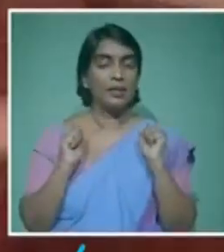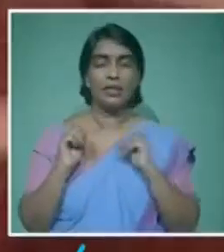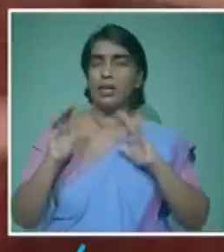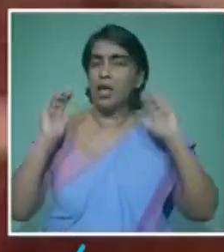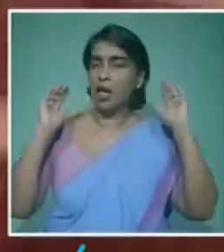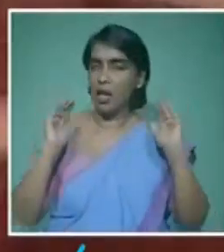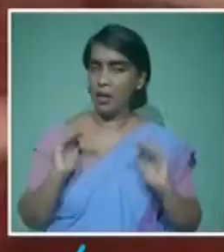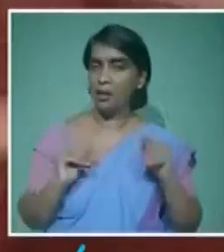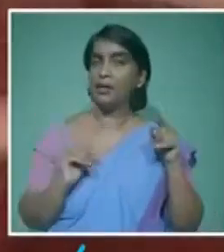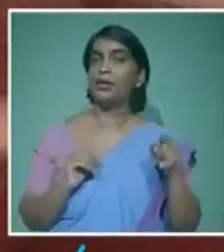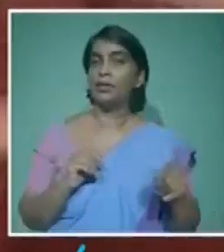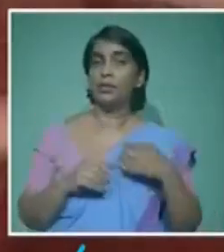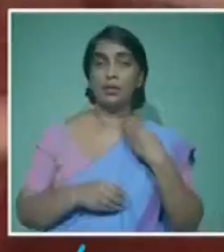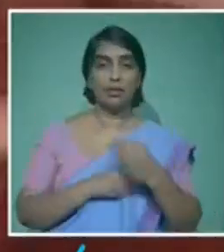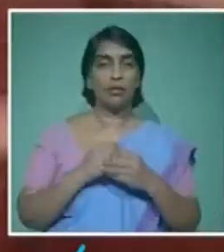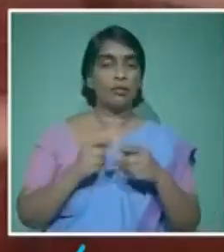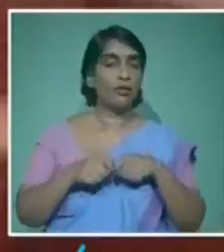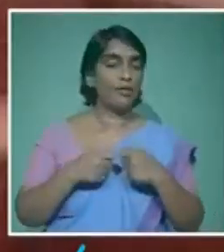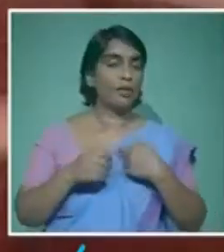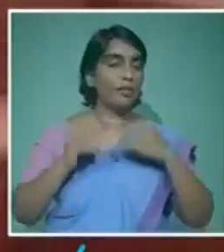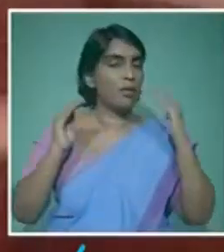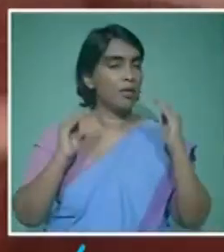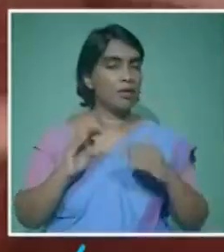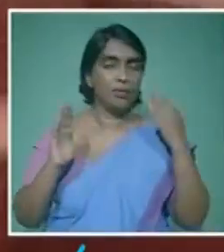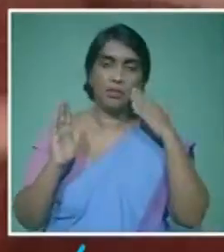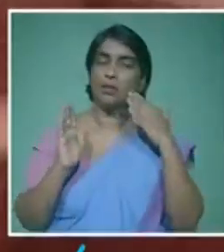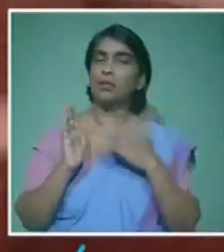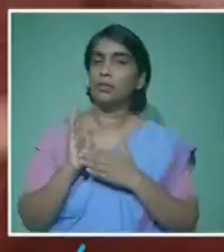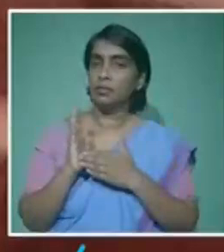செலவினை குறைக்கும் நோக்கத்துடனும் தொழிலுக்கு